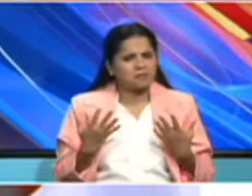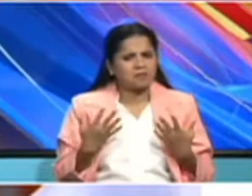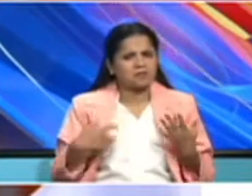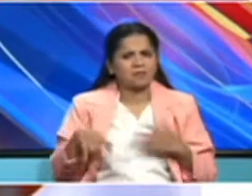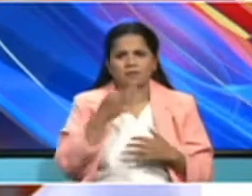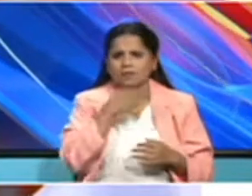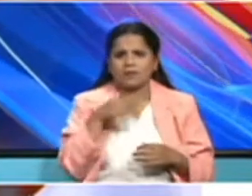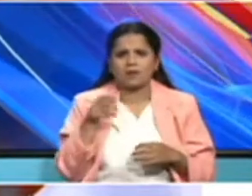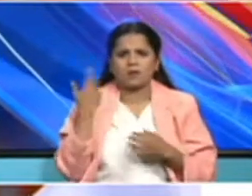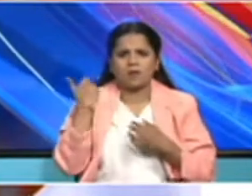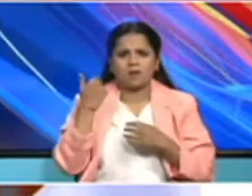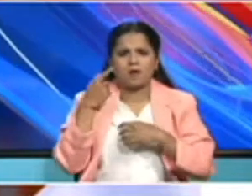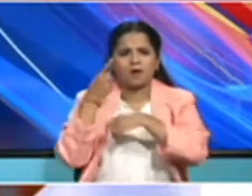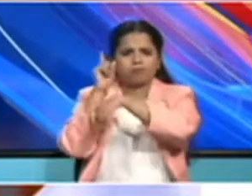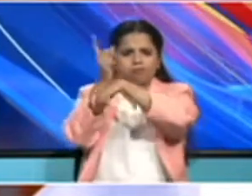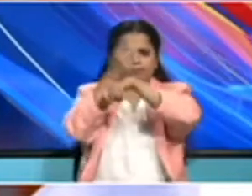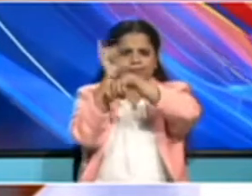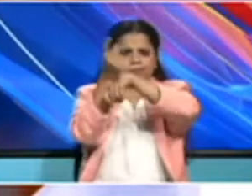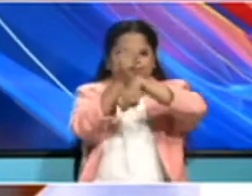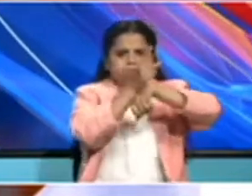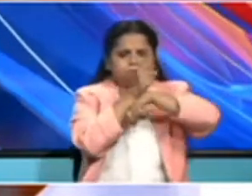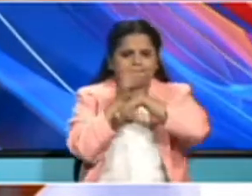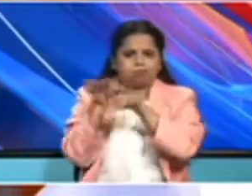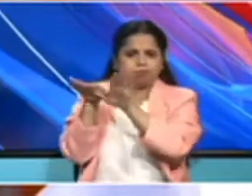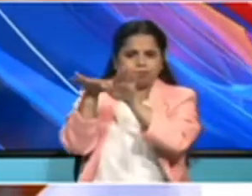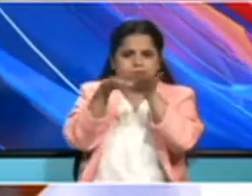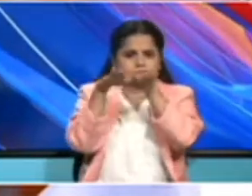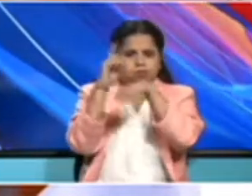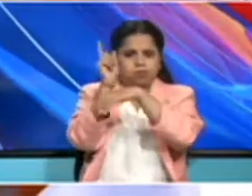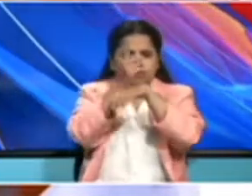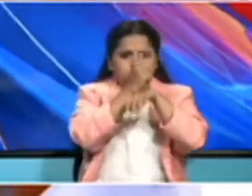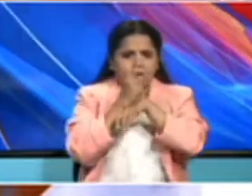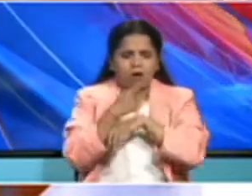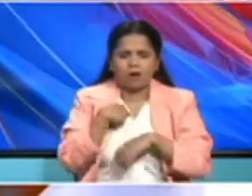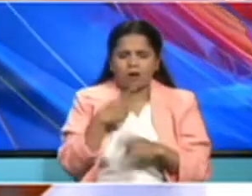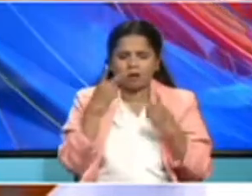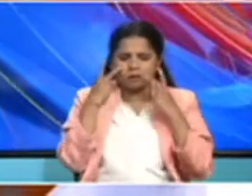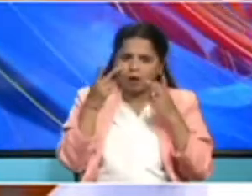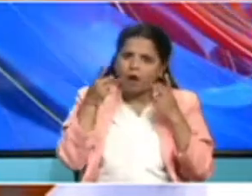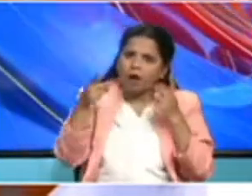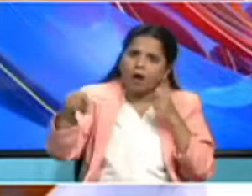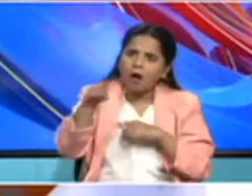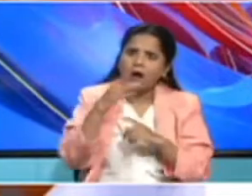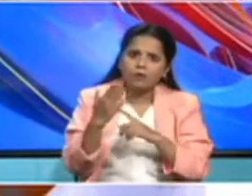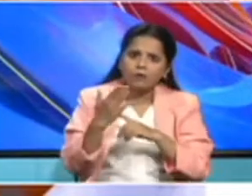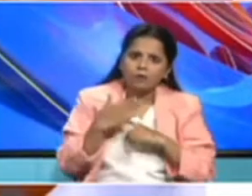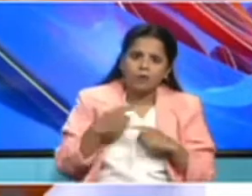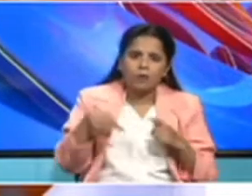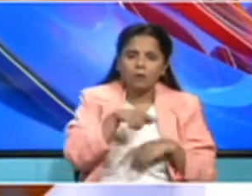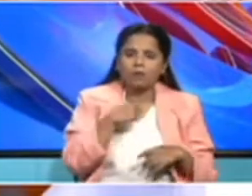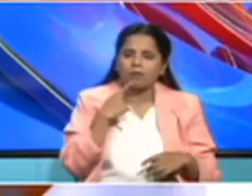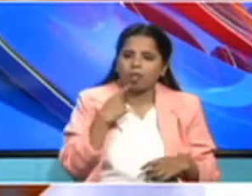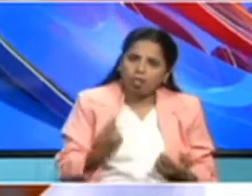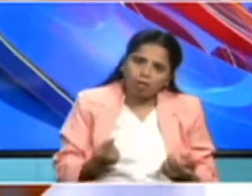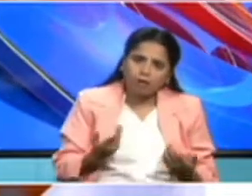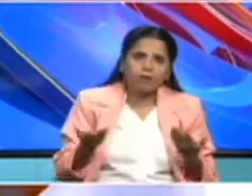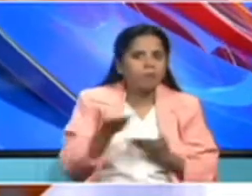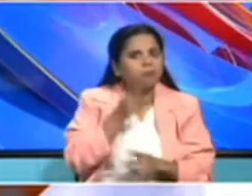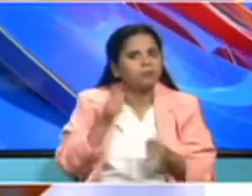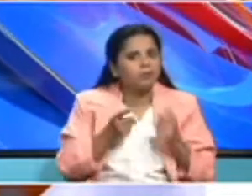भव्य ड्रोन शो हुआ, वो देखकर तो हर कोई अचंभित